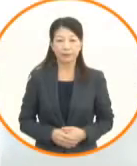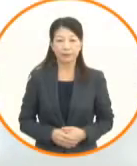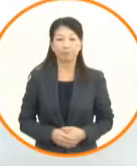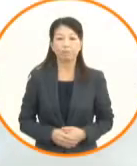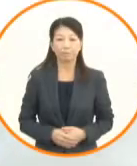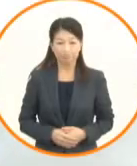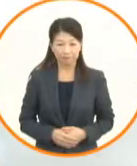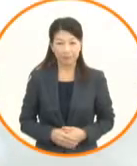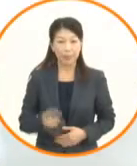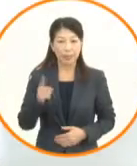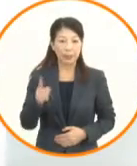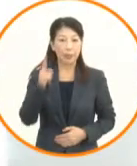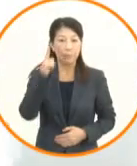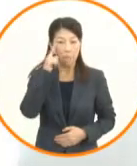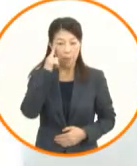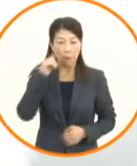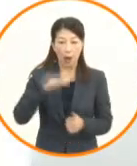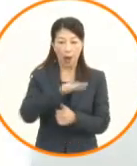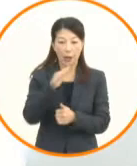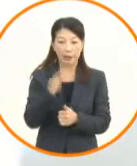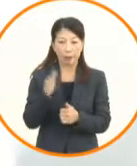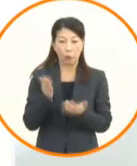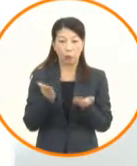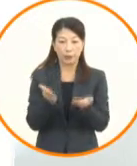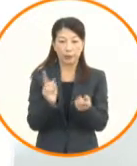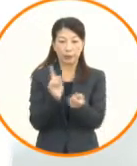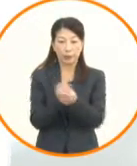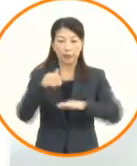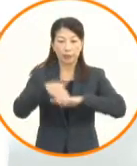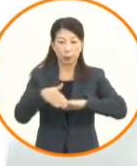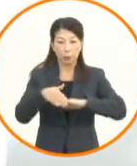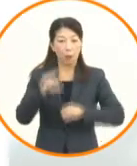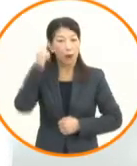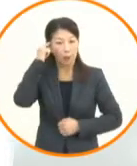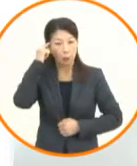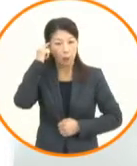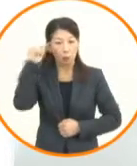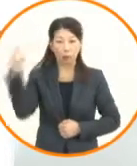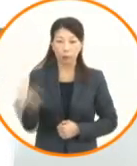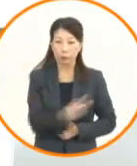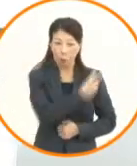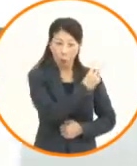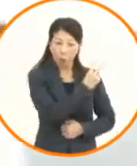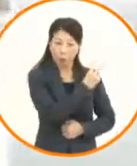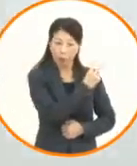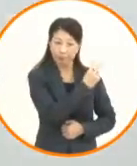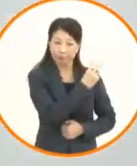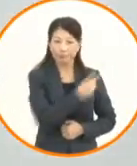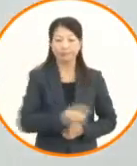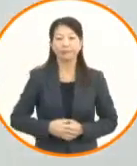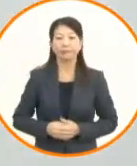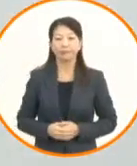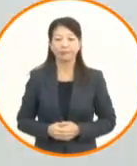よし、1限目は愛知の地震対策について見てみよう。黒板に注目。